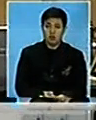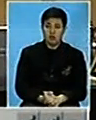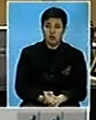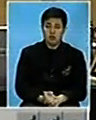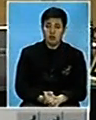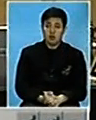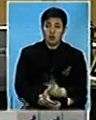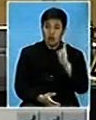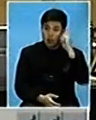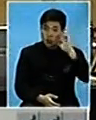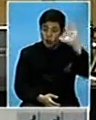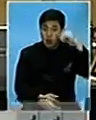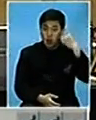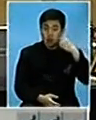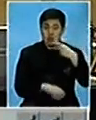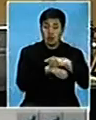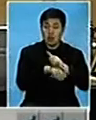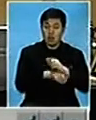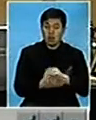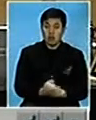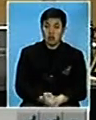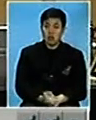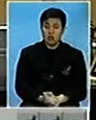ท่านประท้วงใครครับท่านบุญยอด